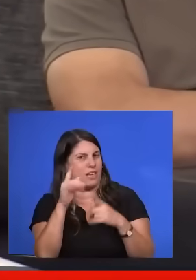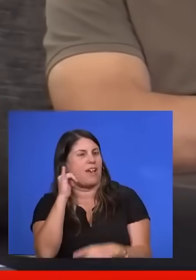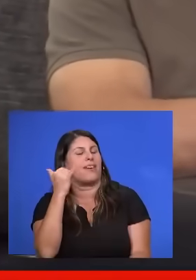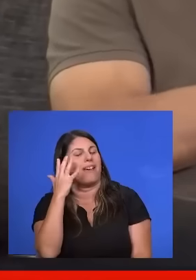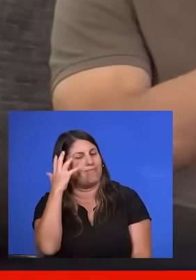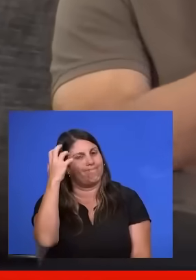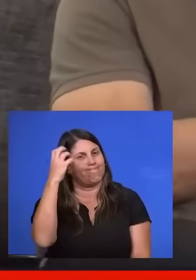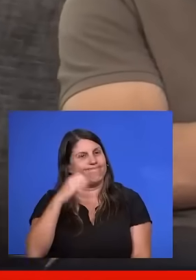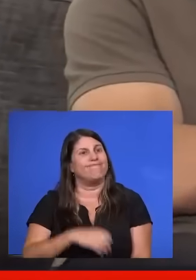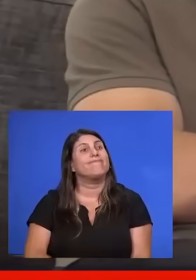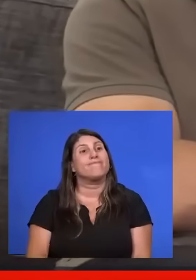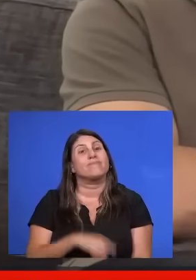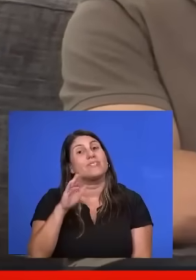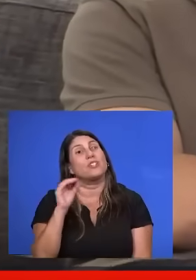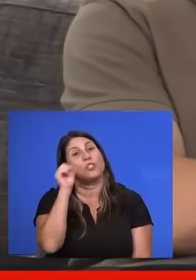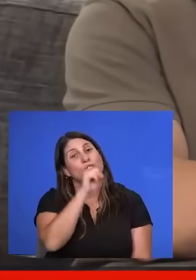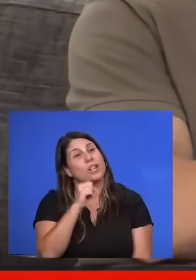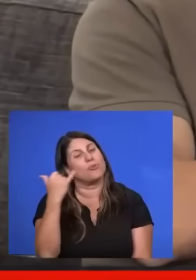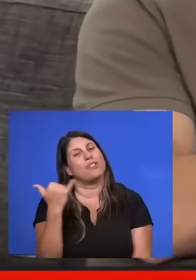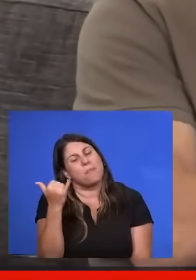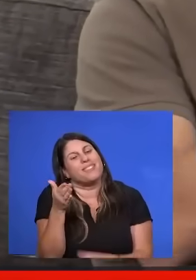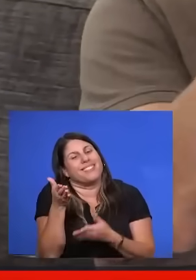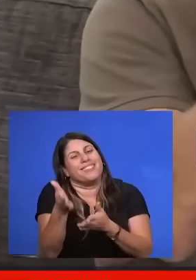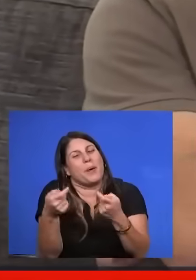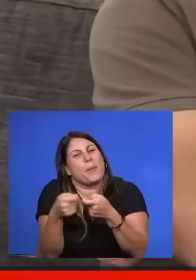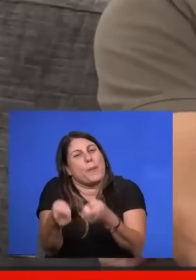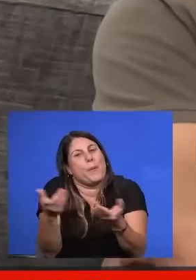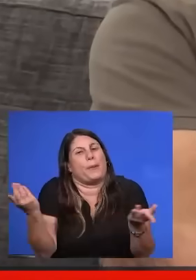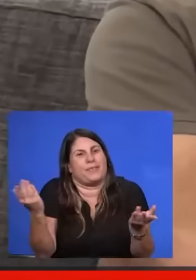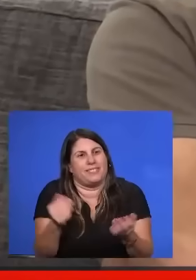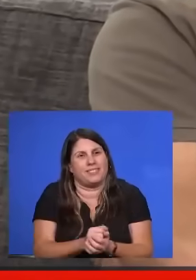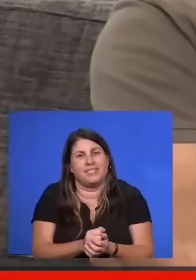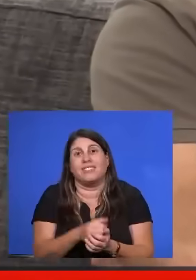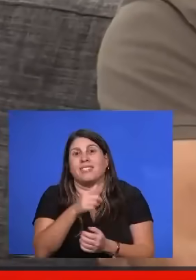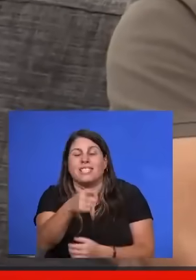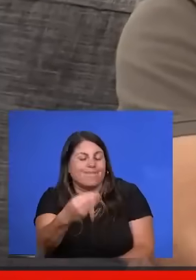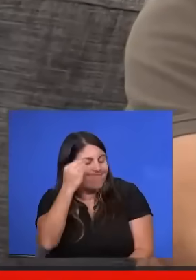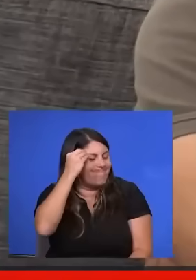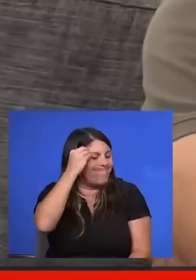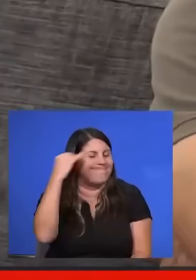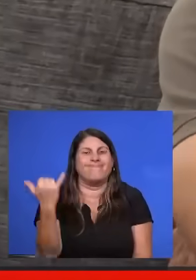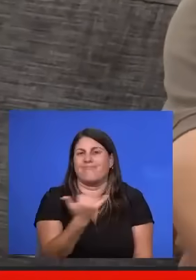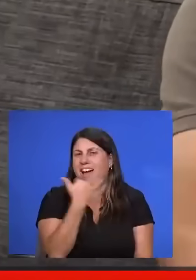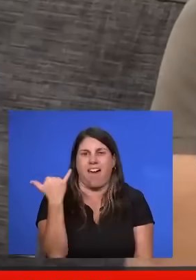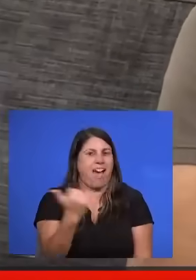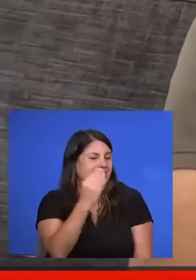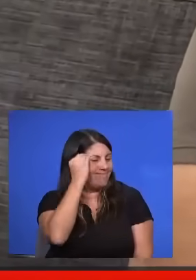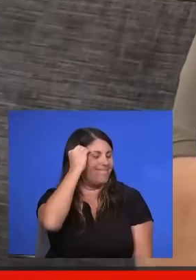יש שירים שתמיד זה יהיה הוא, אז זה ילווה אותנו לעד.